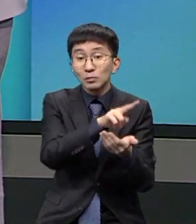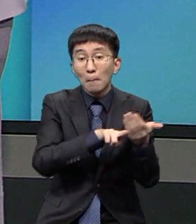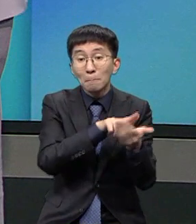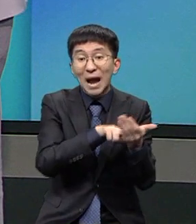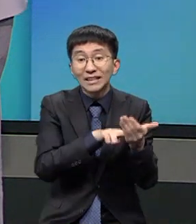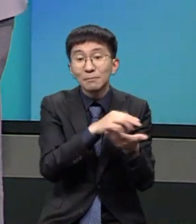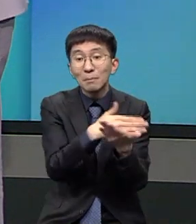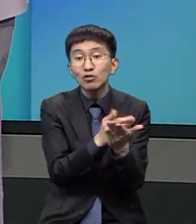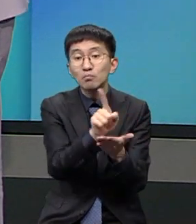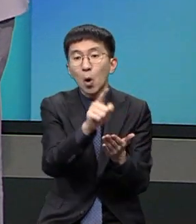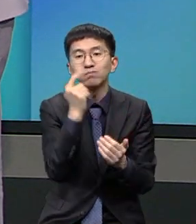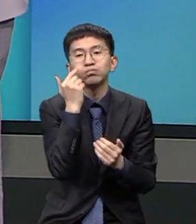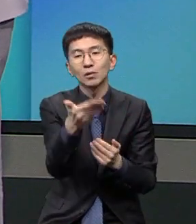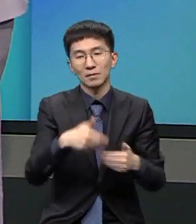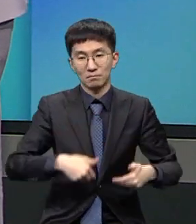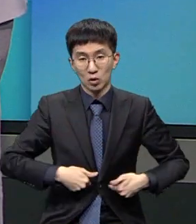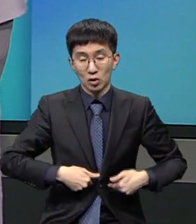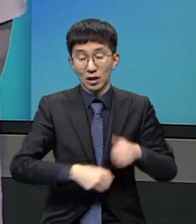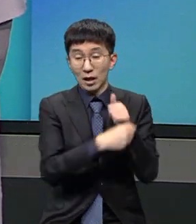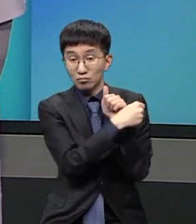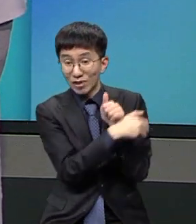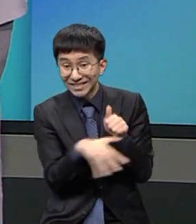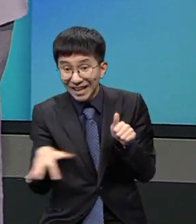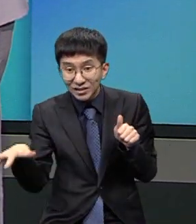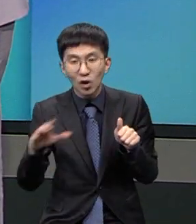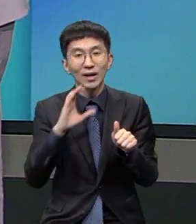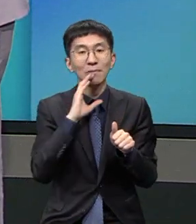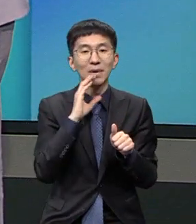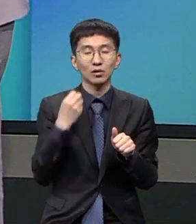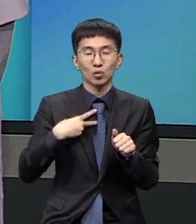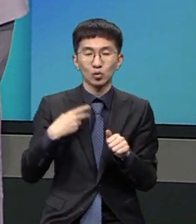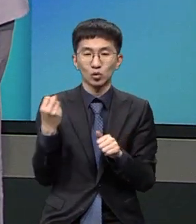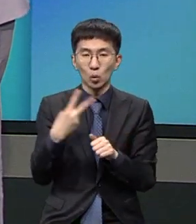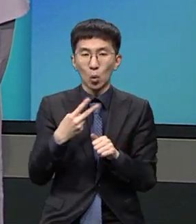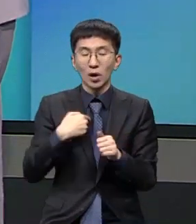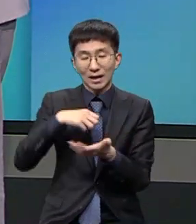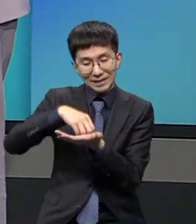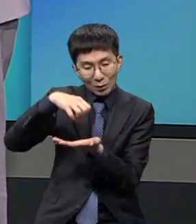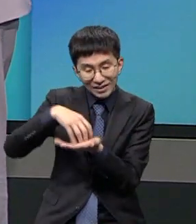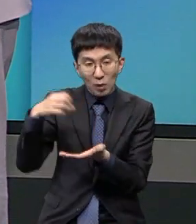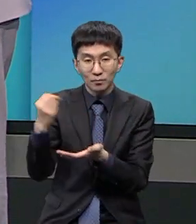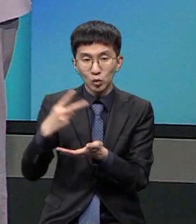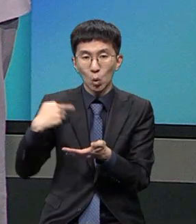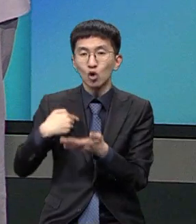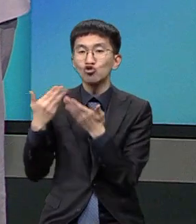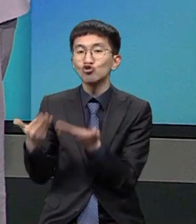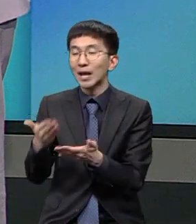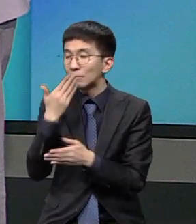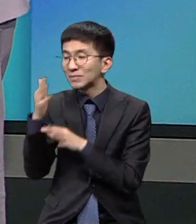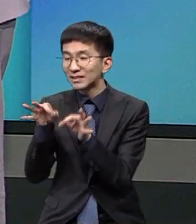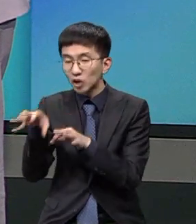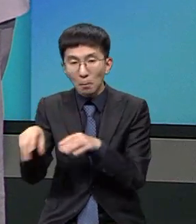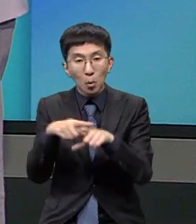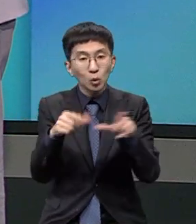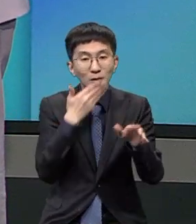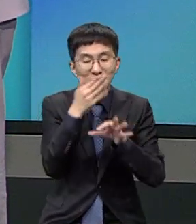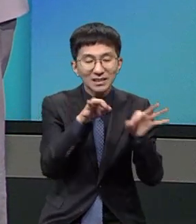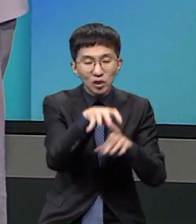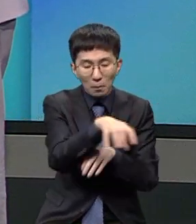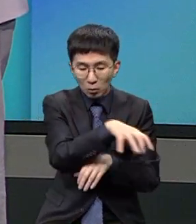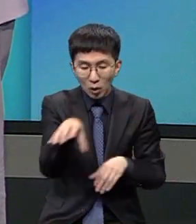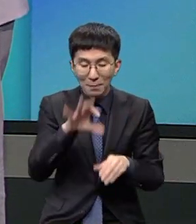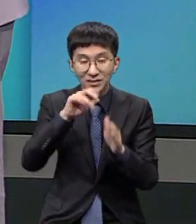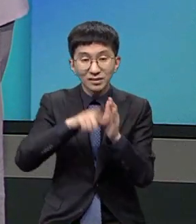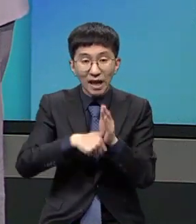겁니다. 카페를 프랜차이즈형 카페와 식품위생법상 제과점, 휴게음식점이나 일반음식점 중 커피와